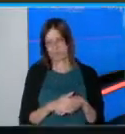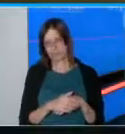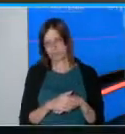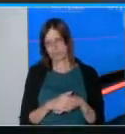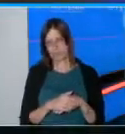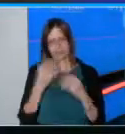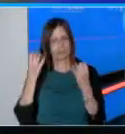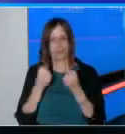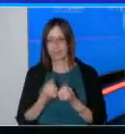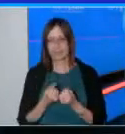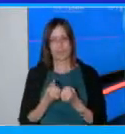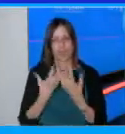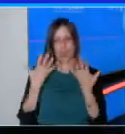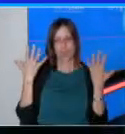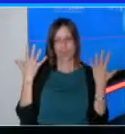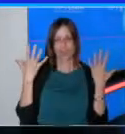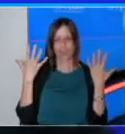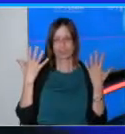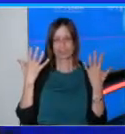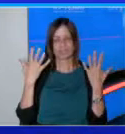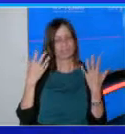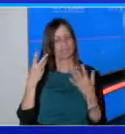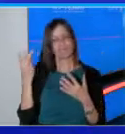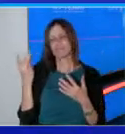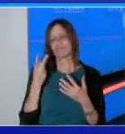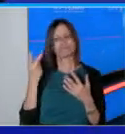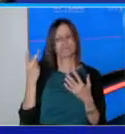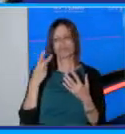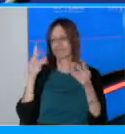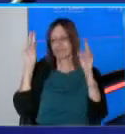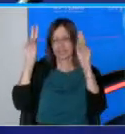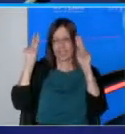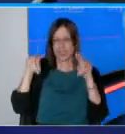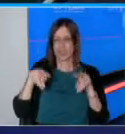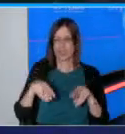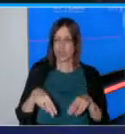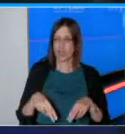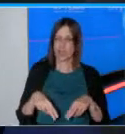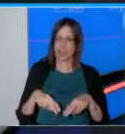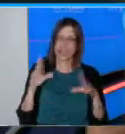לשקר אור בטח עוד יחזור